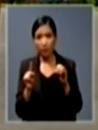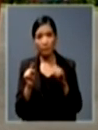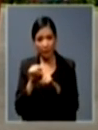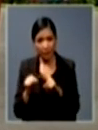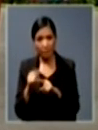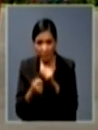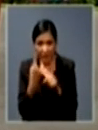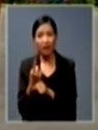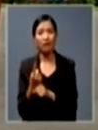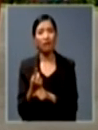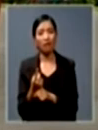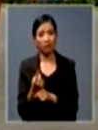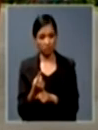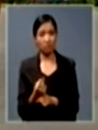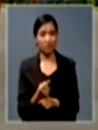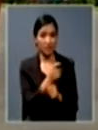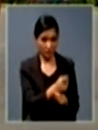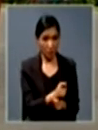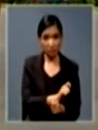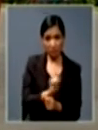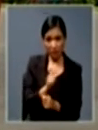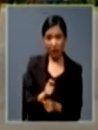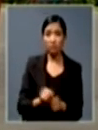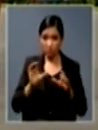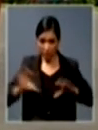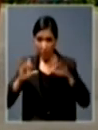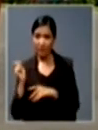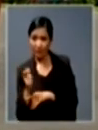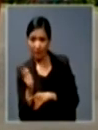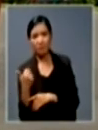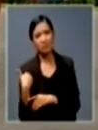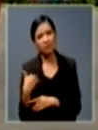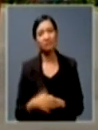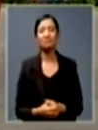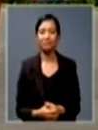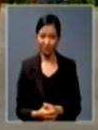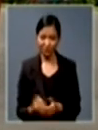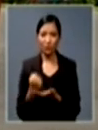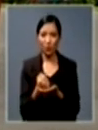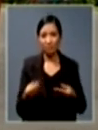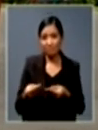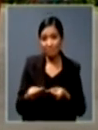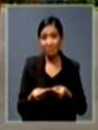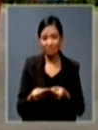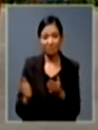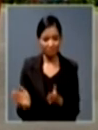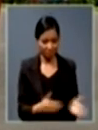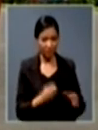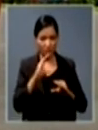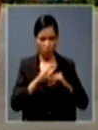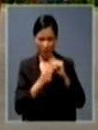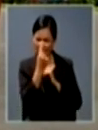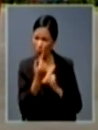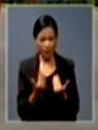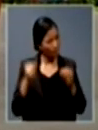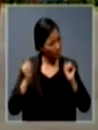นะ เกษตรกรจ่ายที่เหลือรัฐบาลชดเชยให้ 3% นะคือความตั้งใจนะครับนี่นะฮะอีกโครงการหนึ่งนะครับวันนี้มติครม.